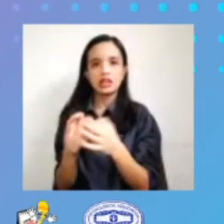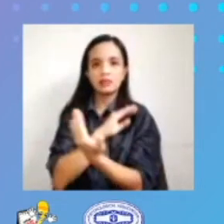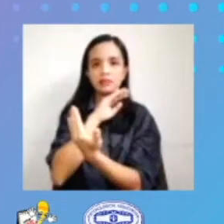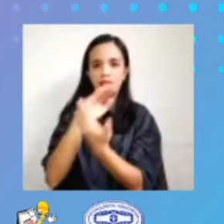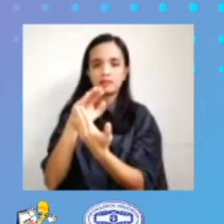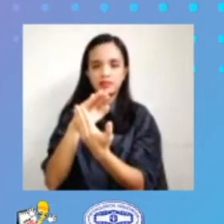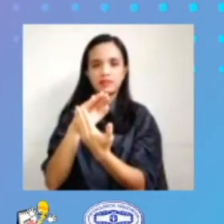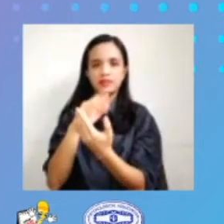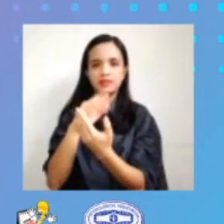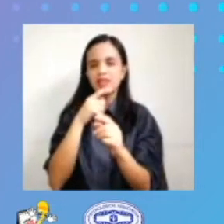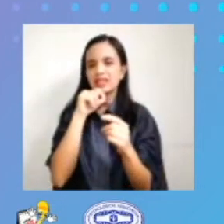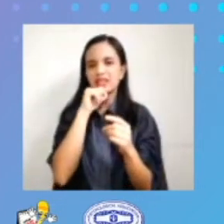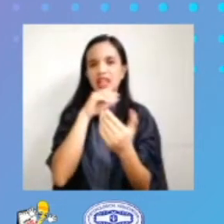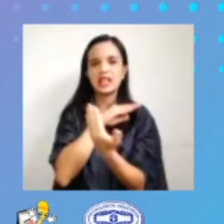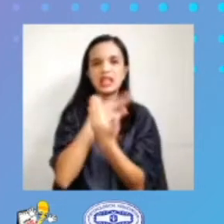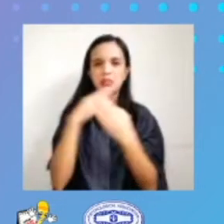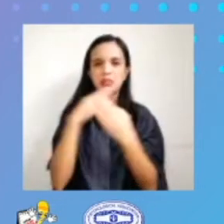isang araw.